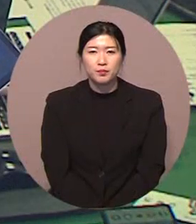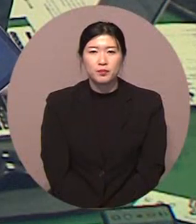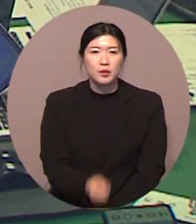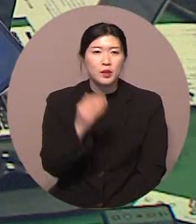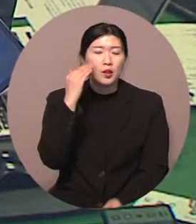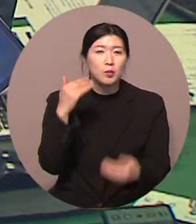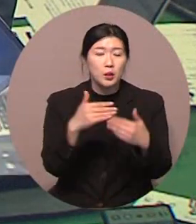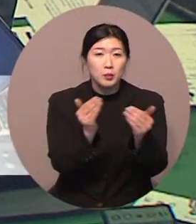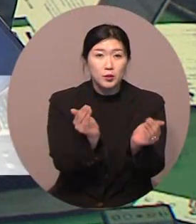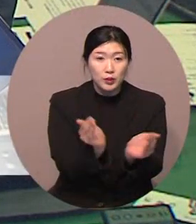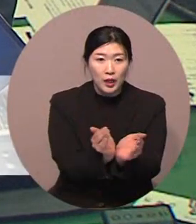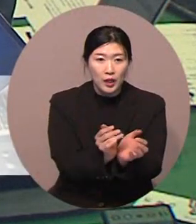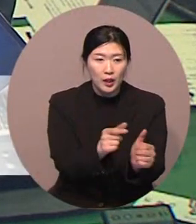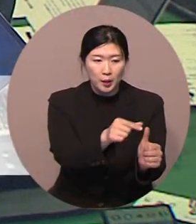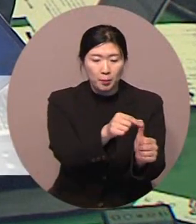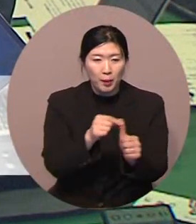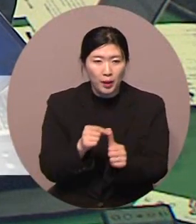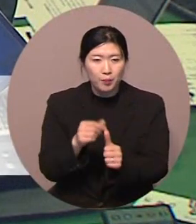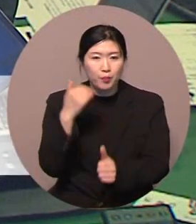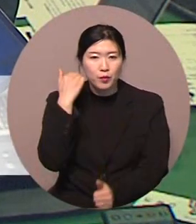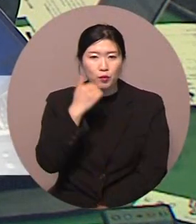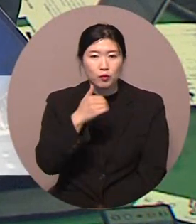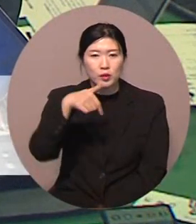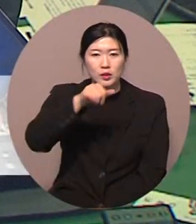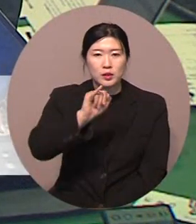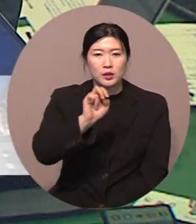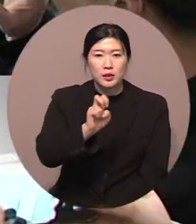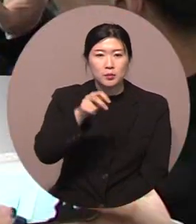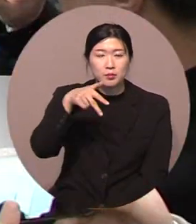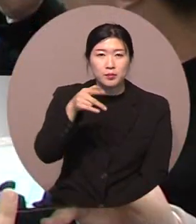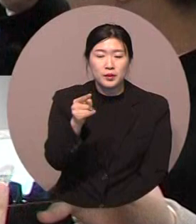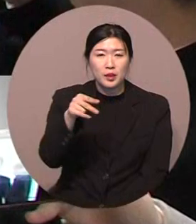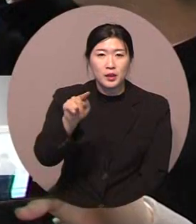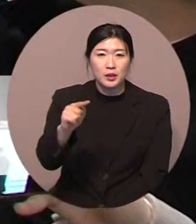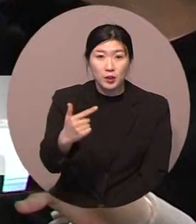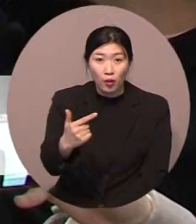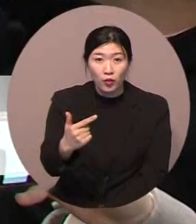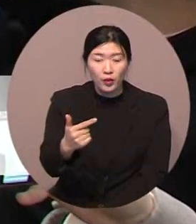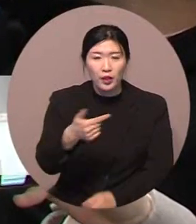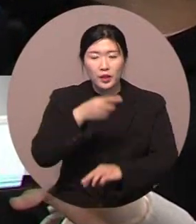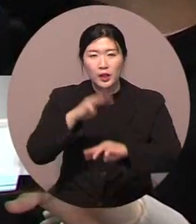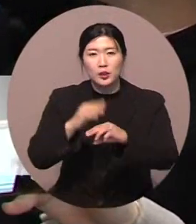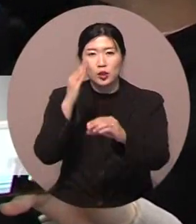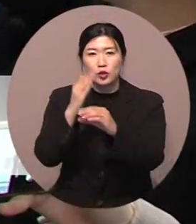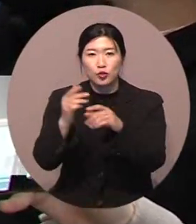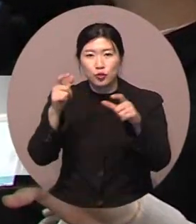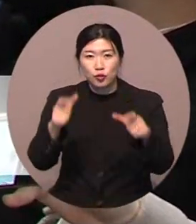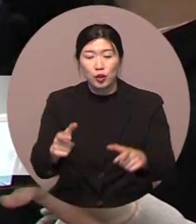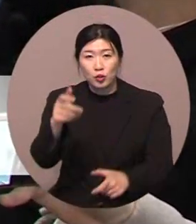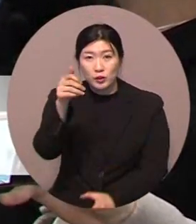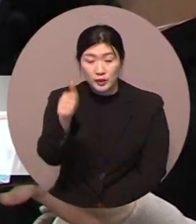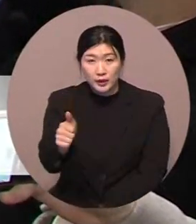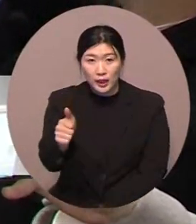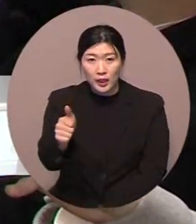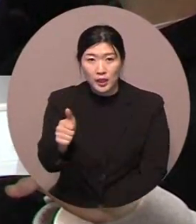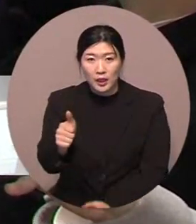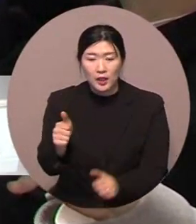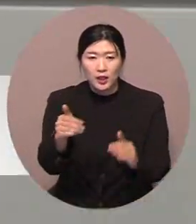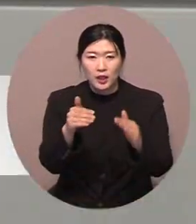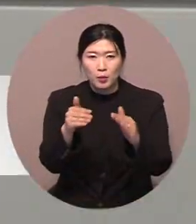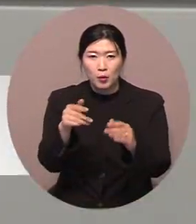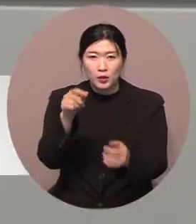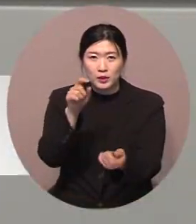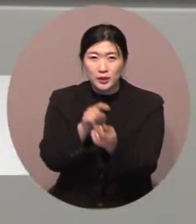더불어민주당이 영입한 김재선 전 세종시 교육관 비서실장이 대전 중구청장 재선거 전략 공천